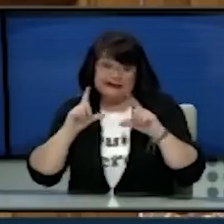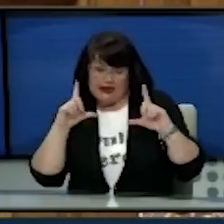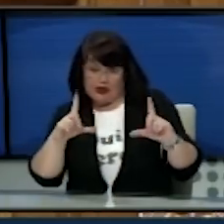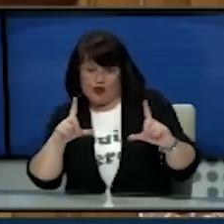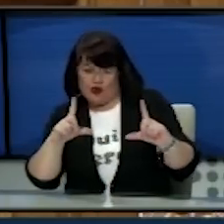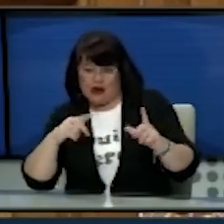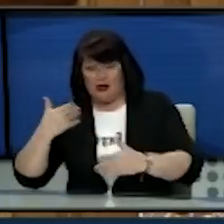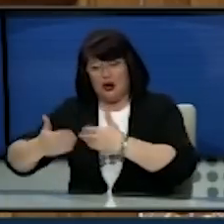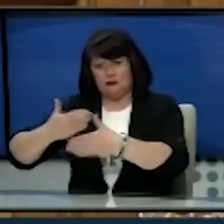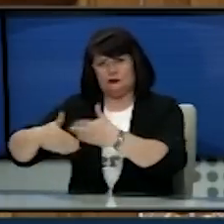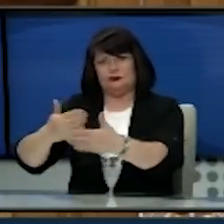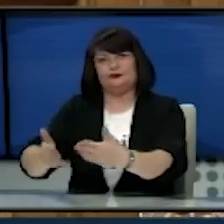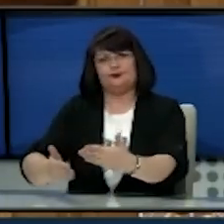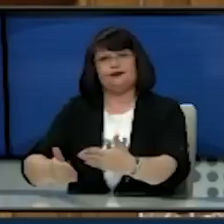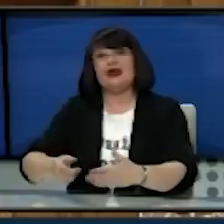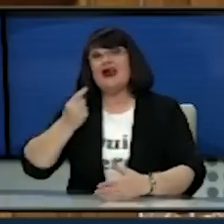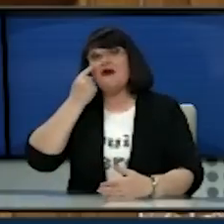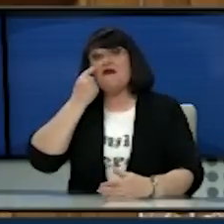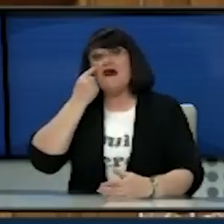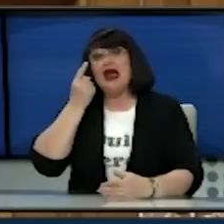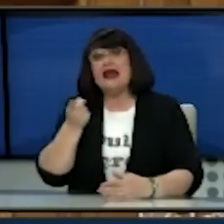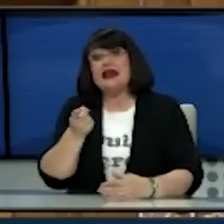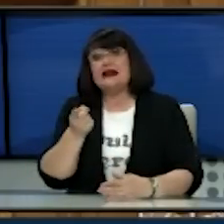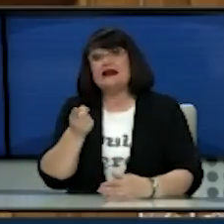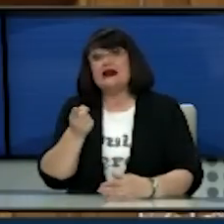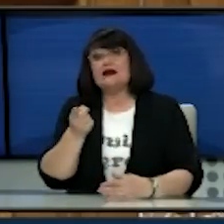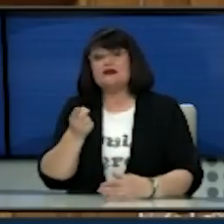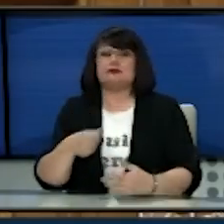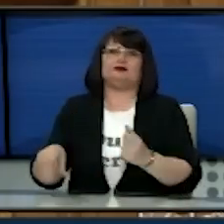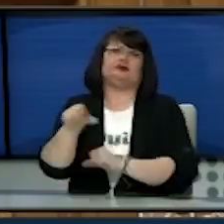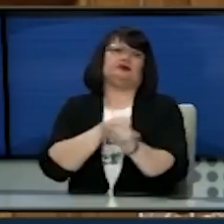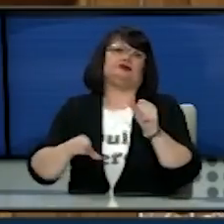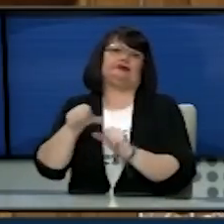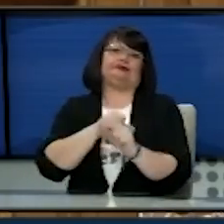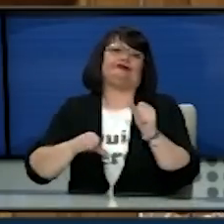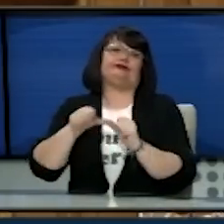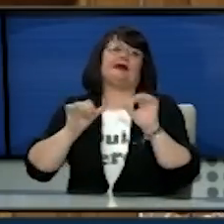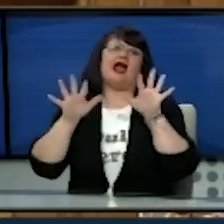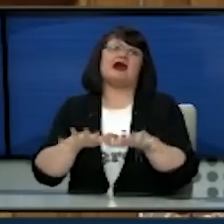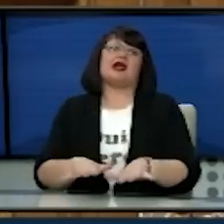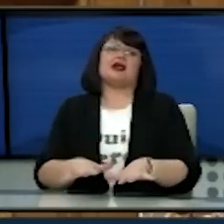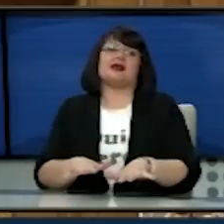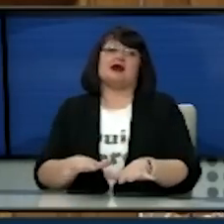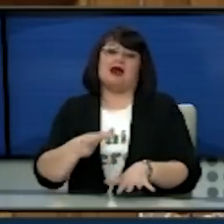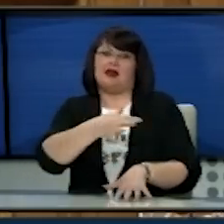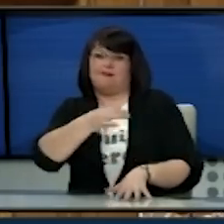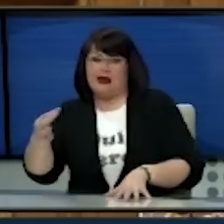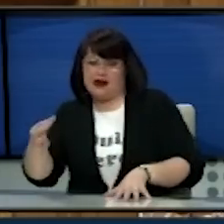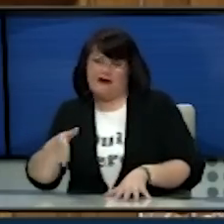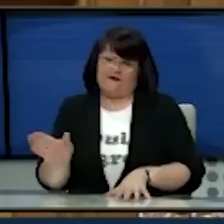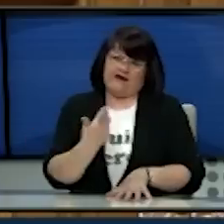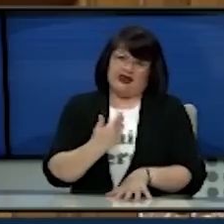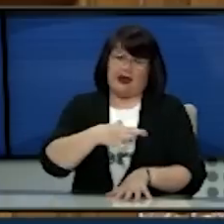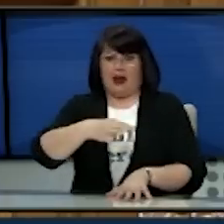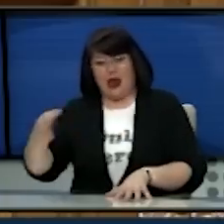χρόνος κυλάει, αυτό που αποκαλύπτεται είναι η ανακύκλωση της ανεργίας. Φύγεσαι, έλασαι.